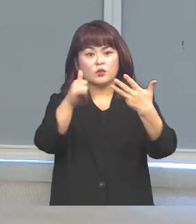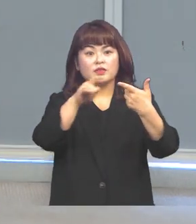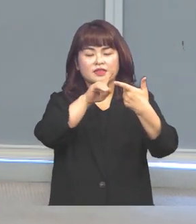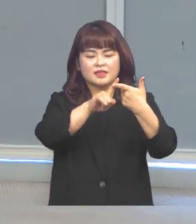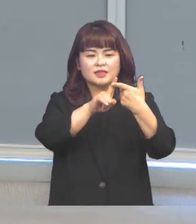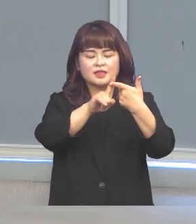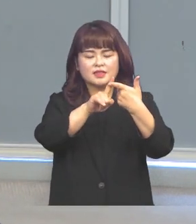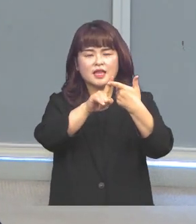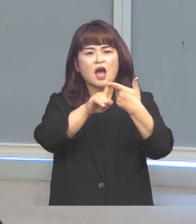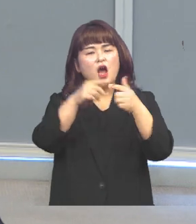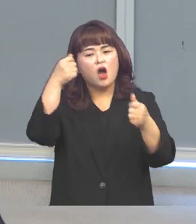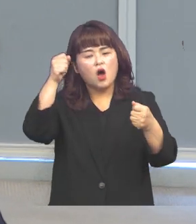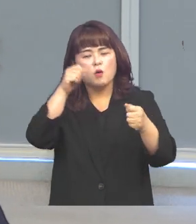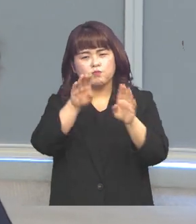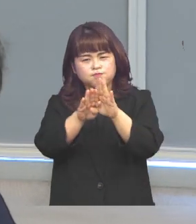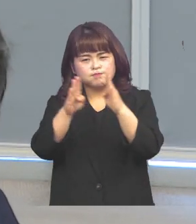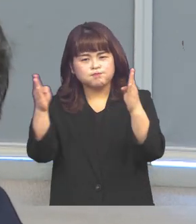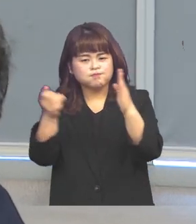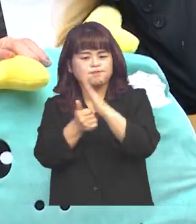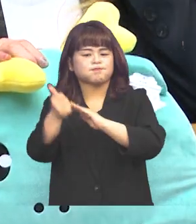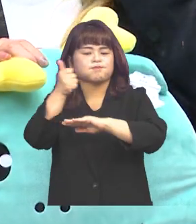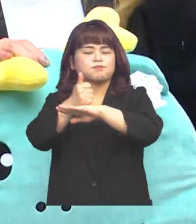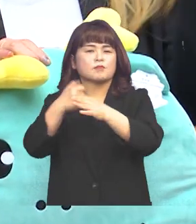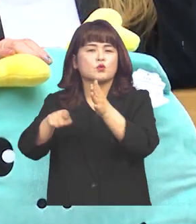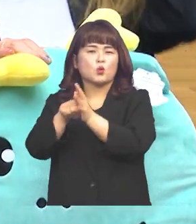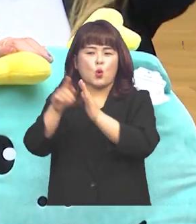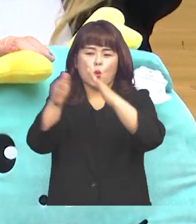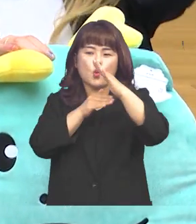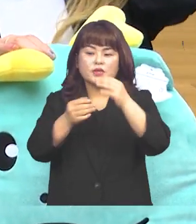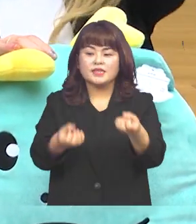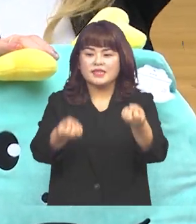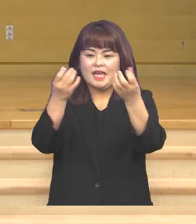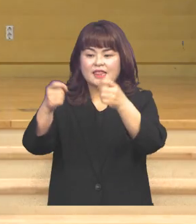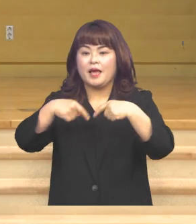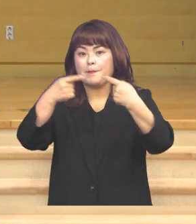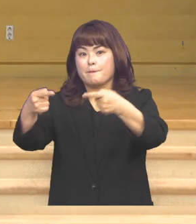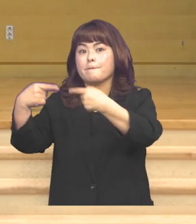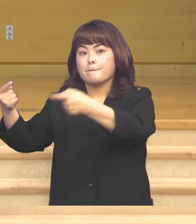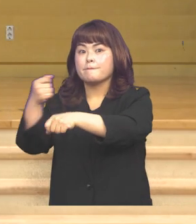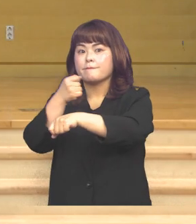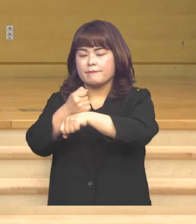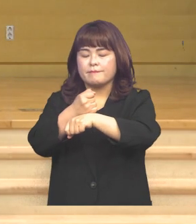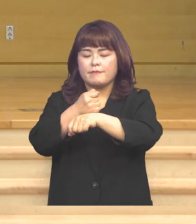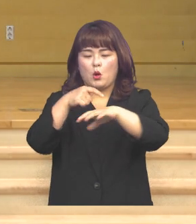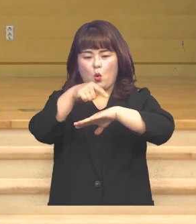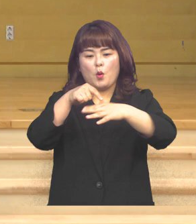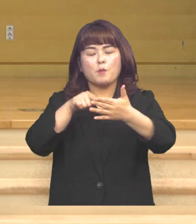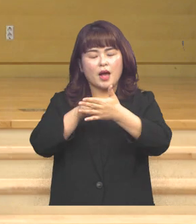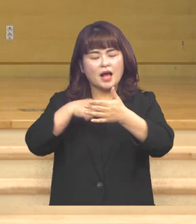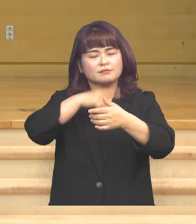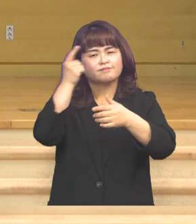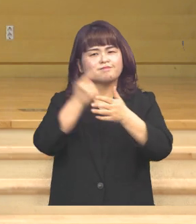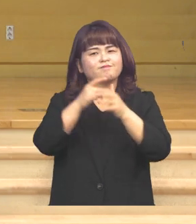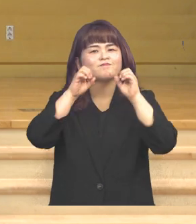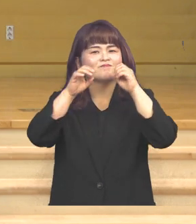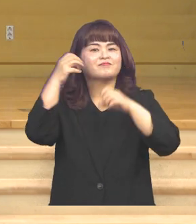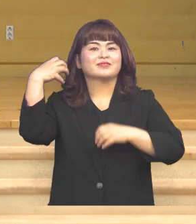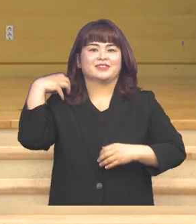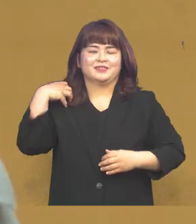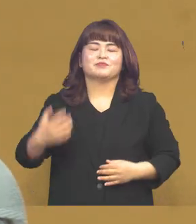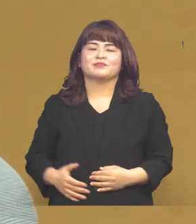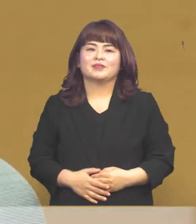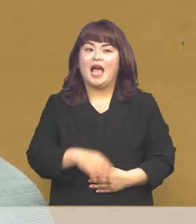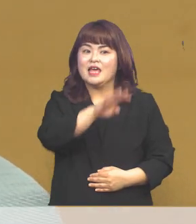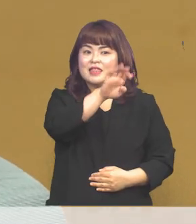8명의 배우는 연극제의 성공을 위해 다양한 공식 행사에 참석하고 온 오프라인에서 홍보 활동을 펼칠